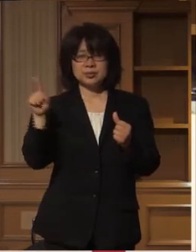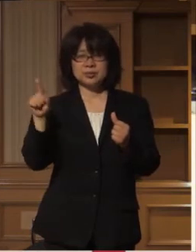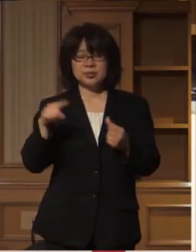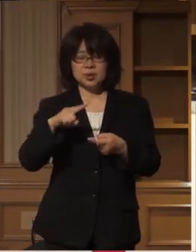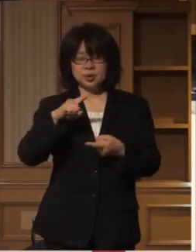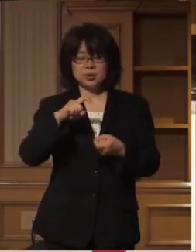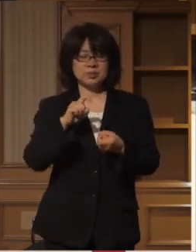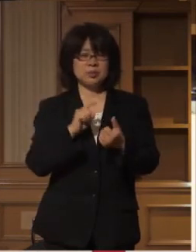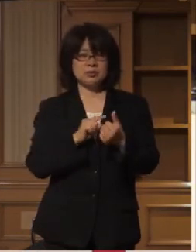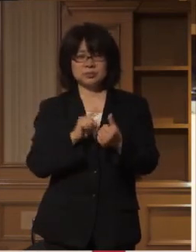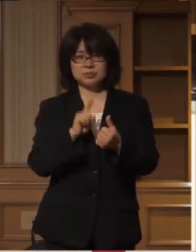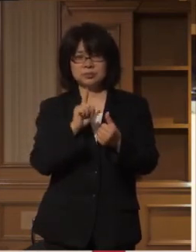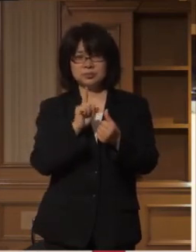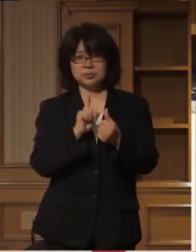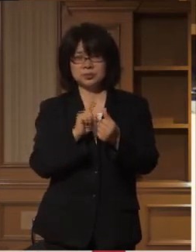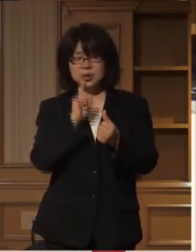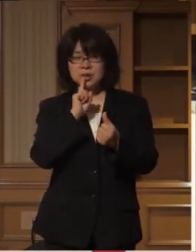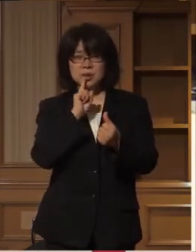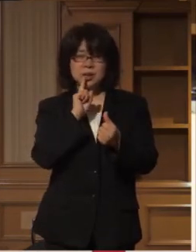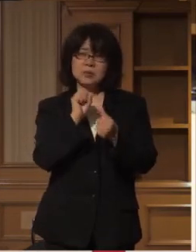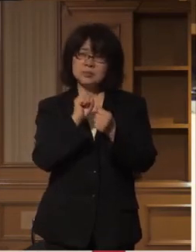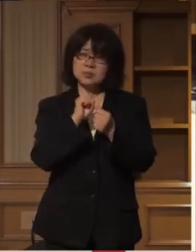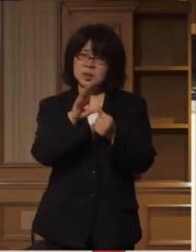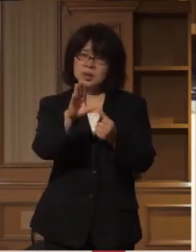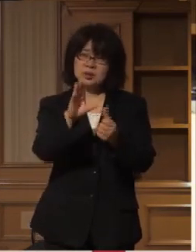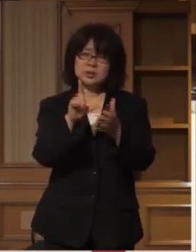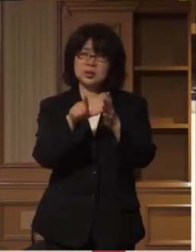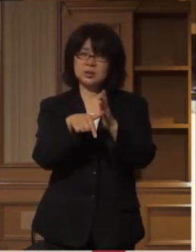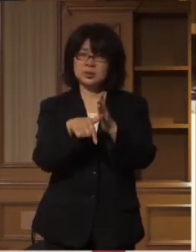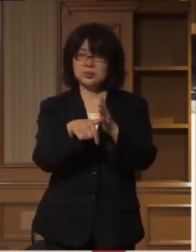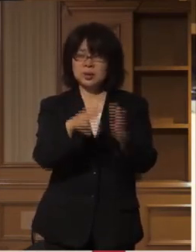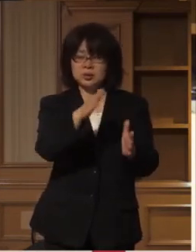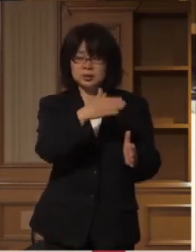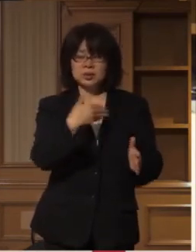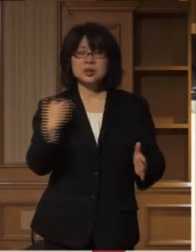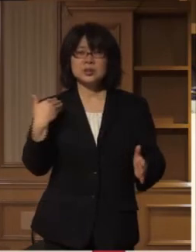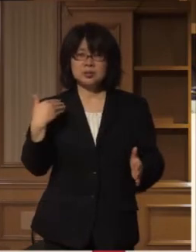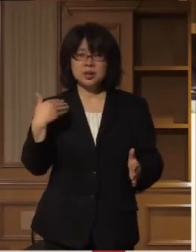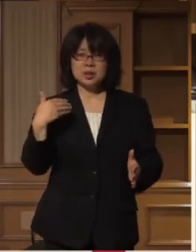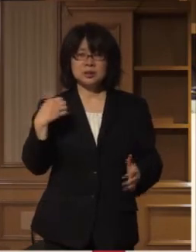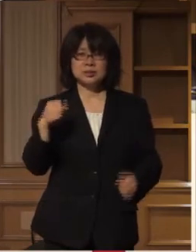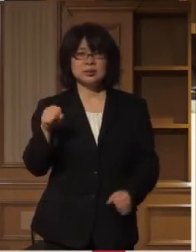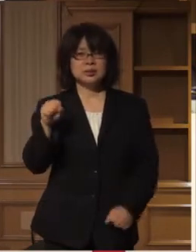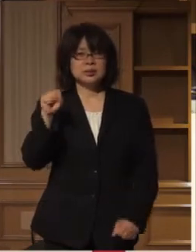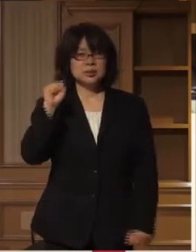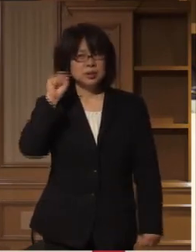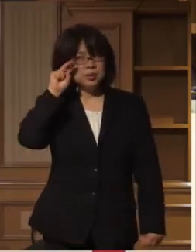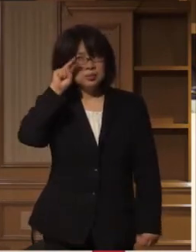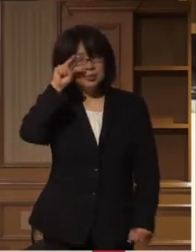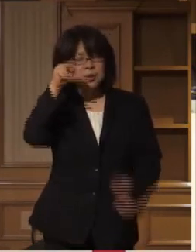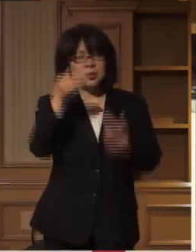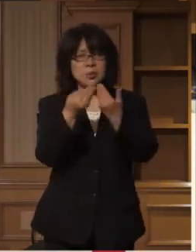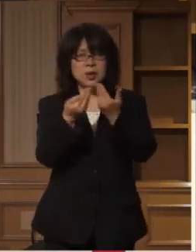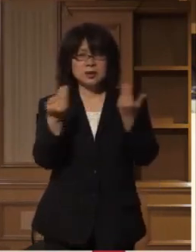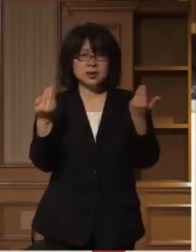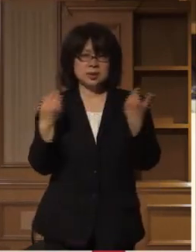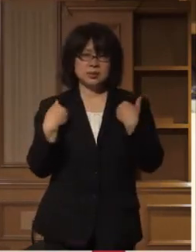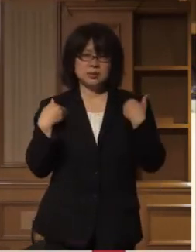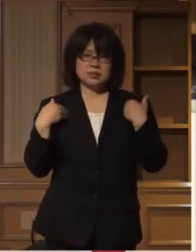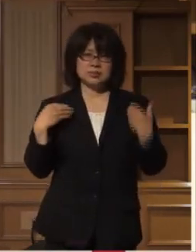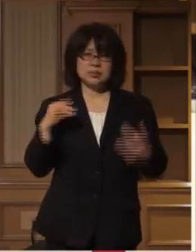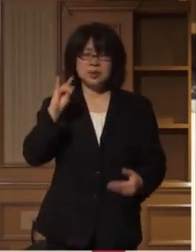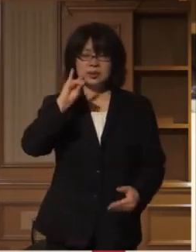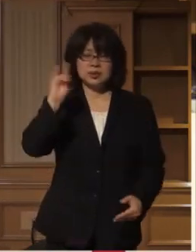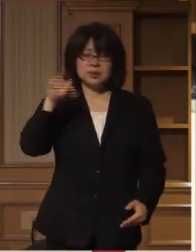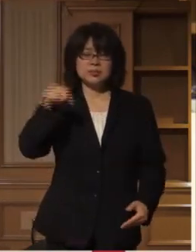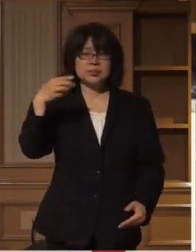のものかサタンなのか、人間の思いかっていうのは見分けて、神からのものだけを受け取るっていうことと、教会の知者と会の中